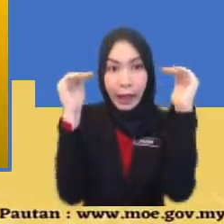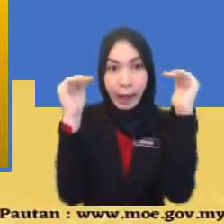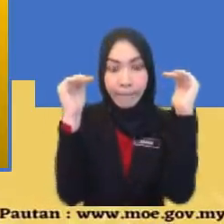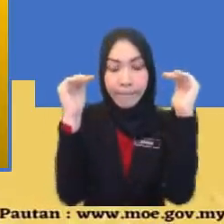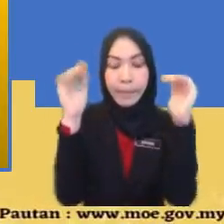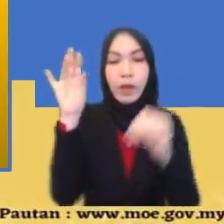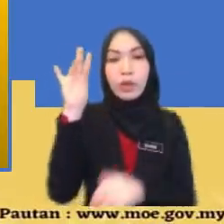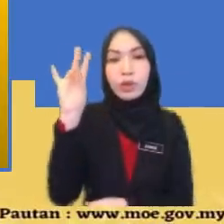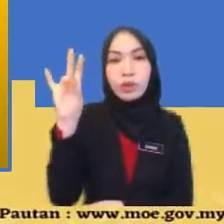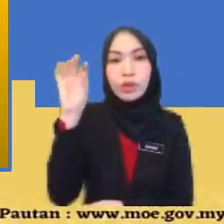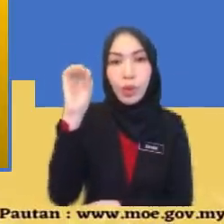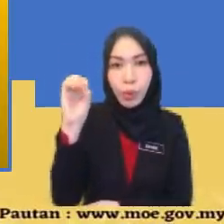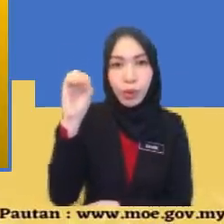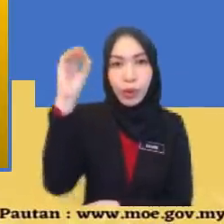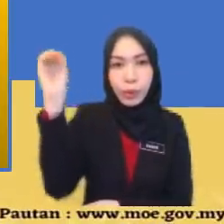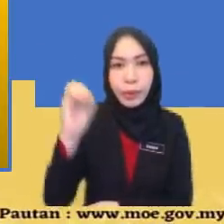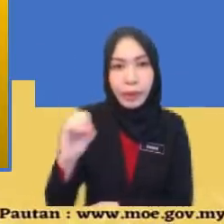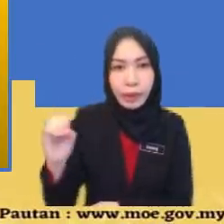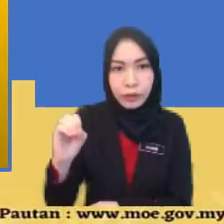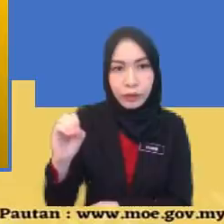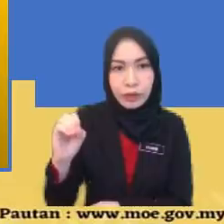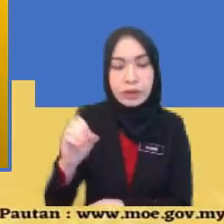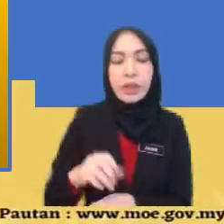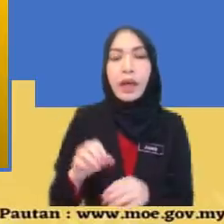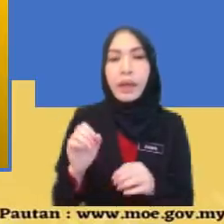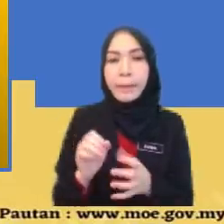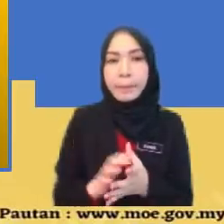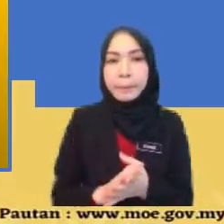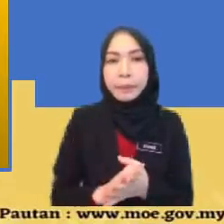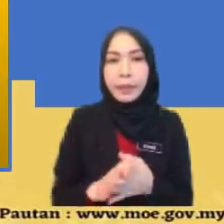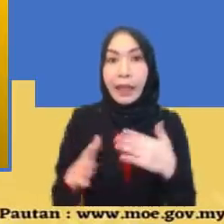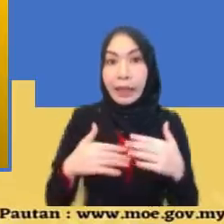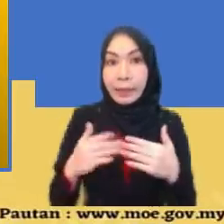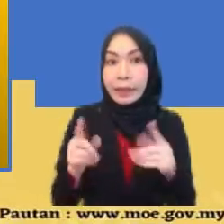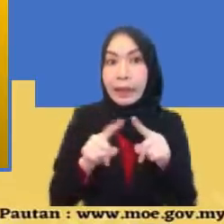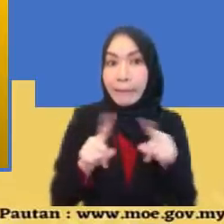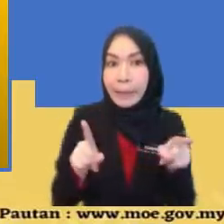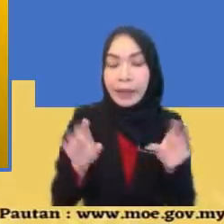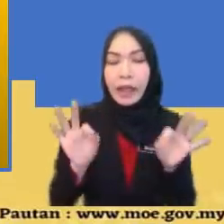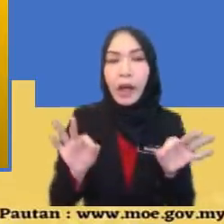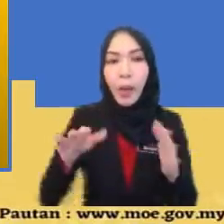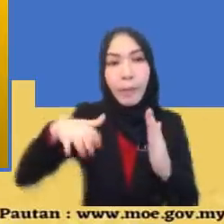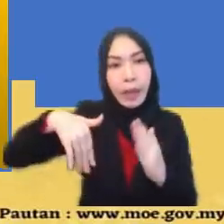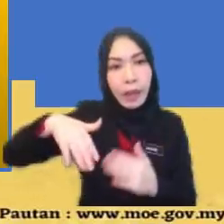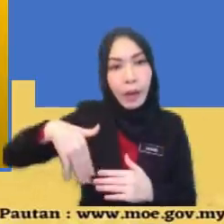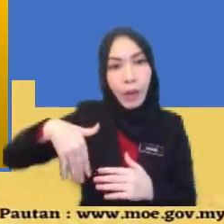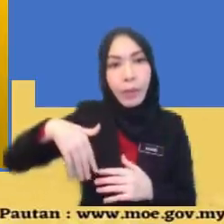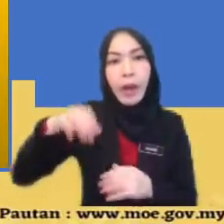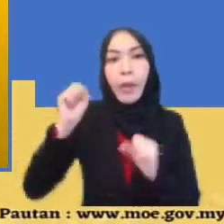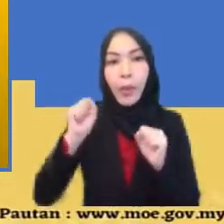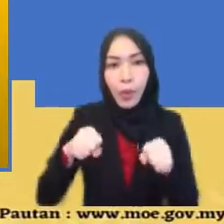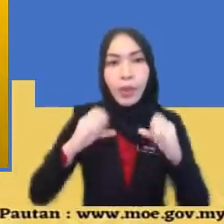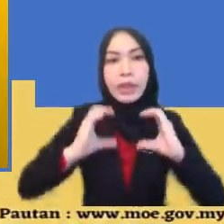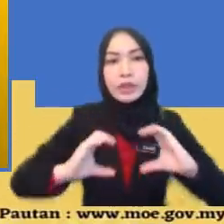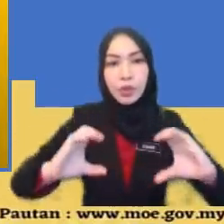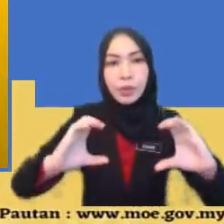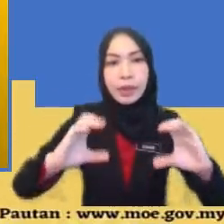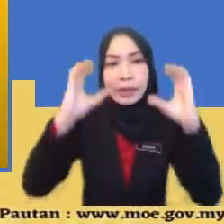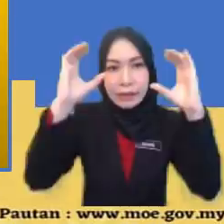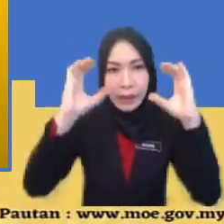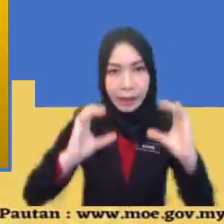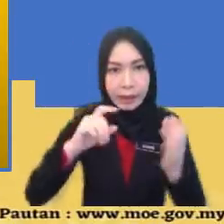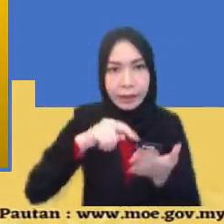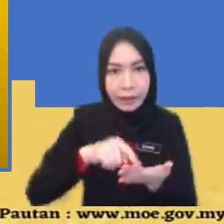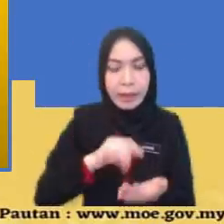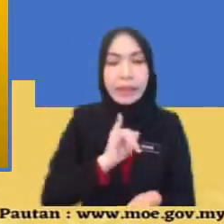pendekatan yang dicadangkan ini justru PPM berharap guru-guru di seluruh negara berupaya untuk